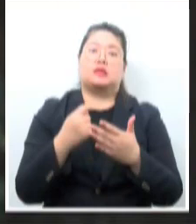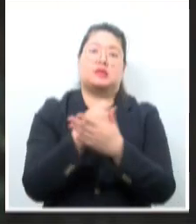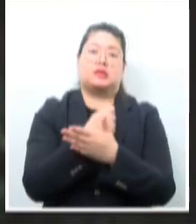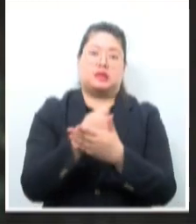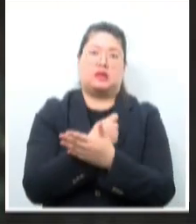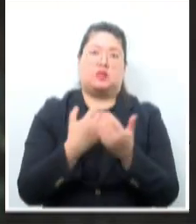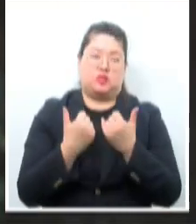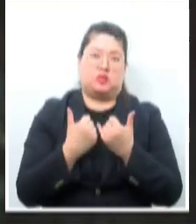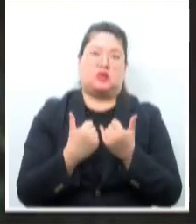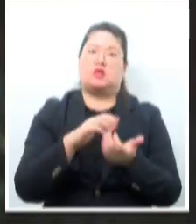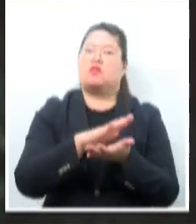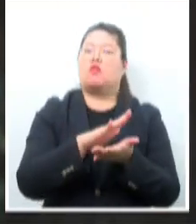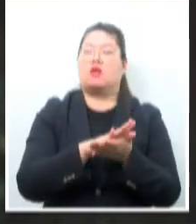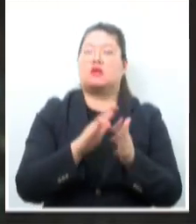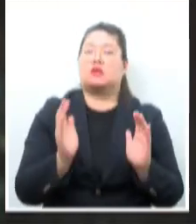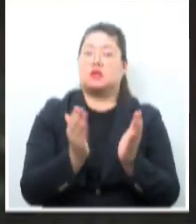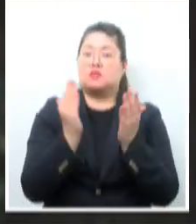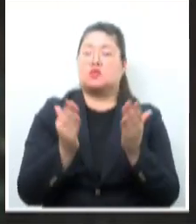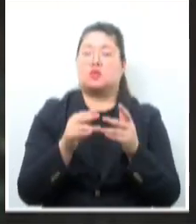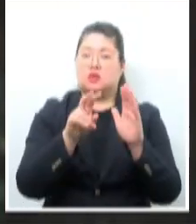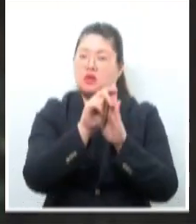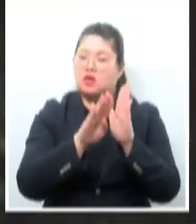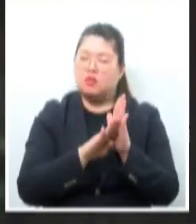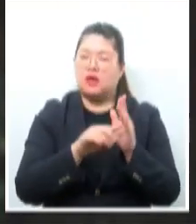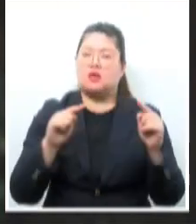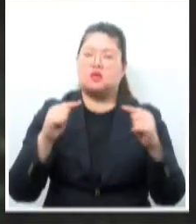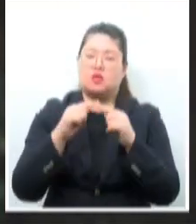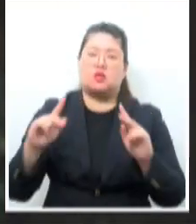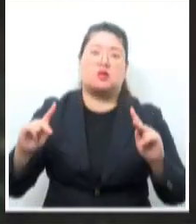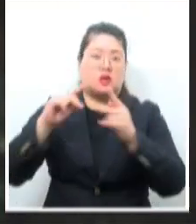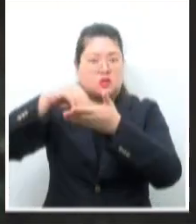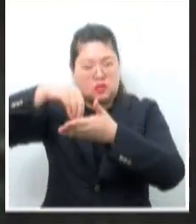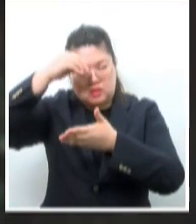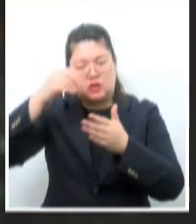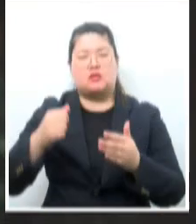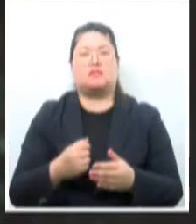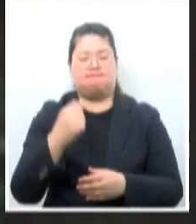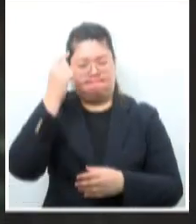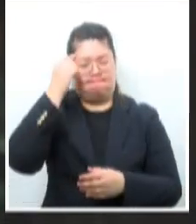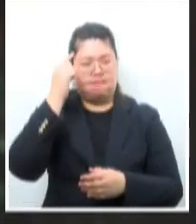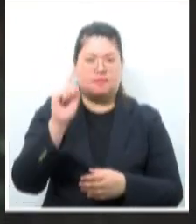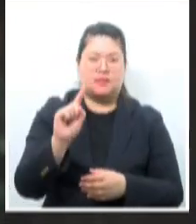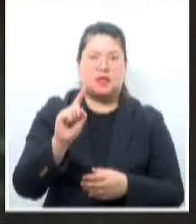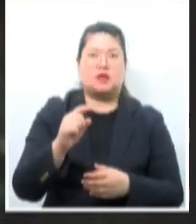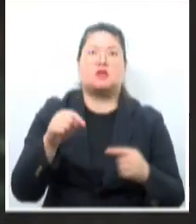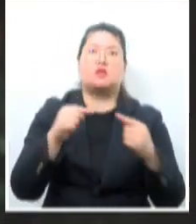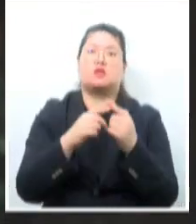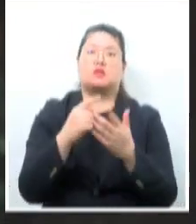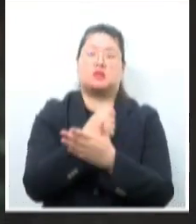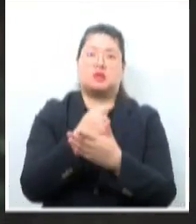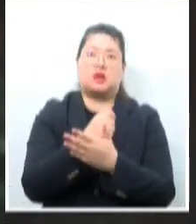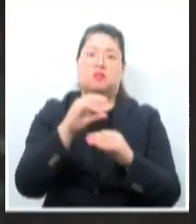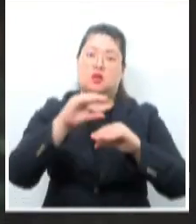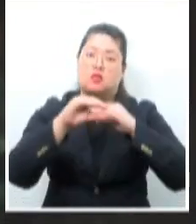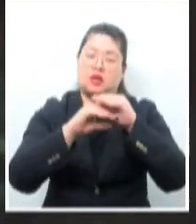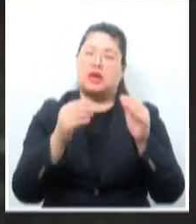นะครับเราพยายามจะขับเคลื่อนนโยบายของหน่วยงานต้นสังกัดคือกระทรวงศึกษาธิการนะครับแล้วก็สู่จังหวัดตากเรามีโครงการกิจ